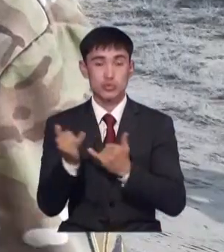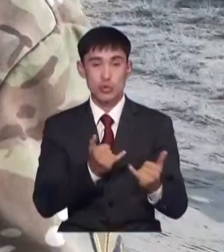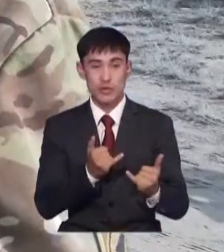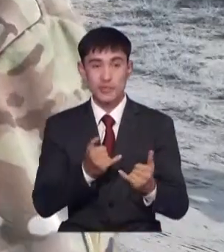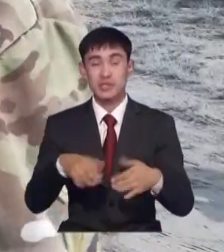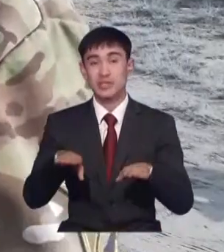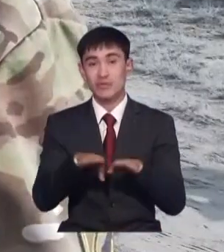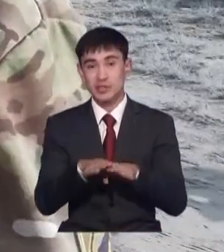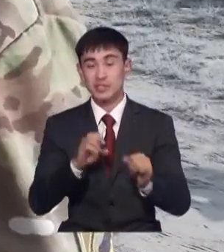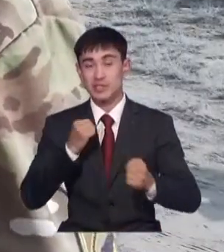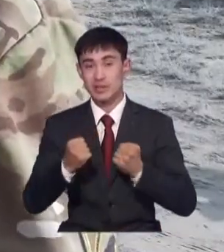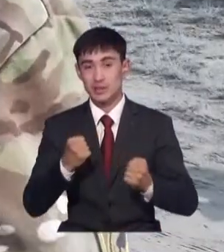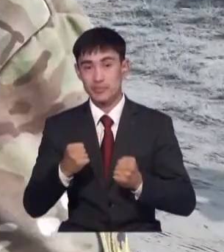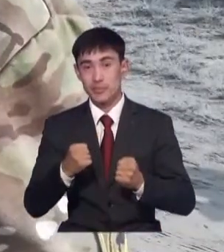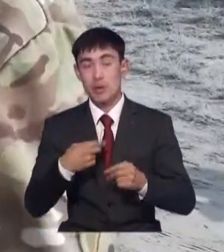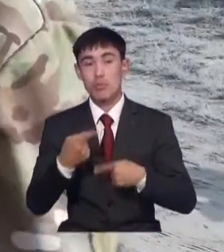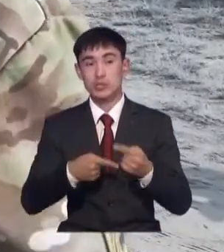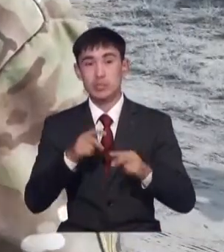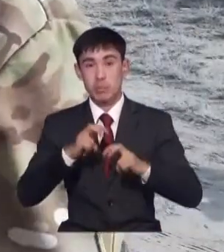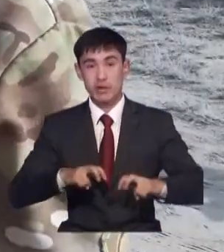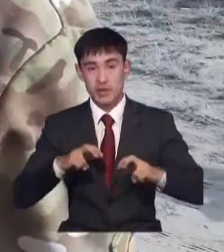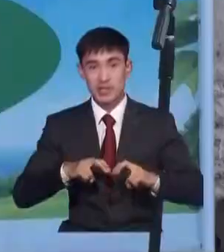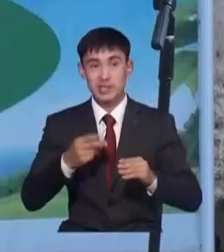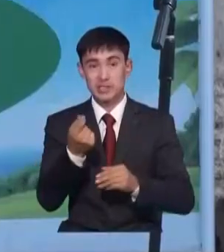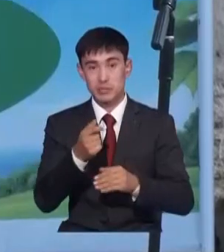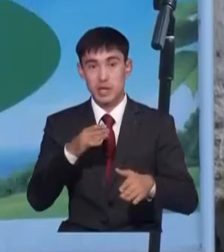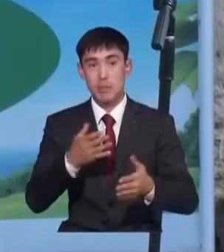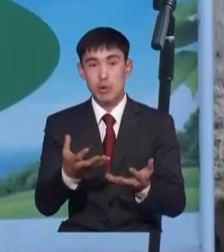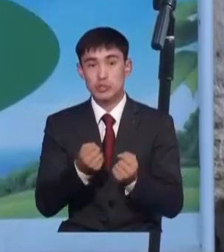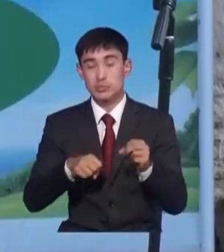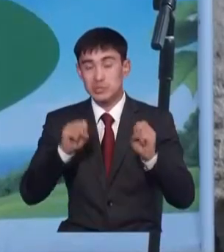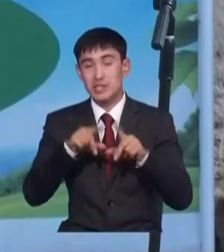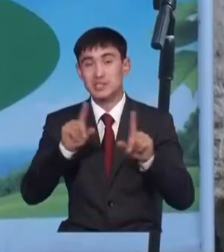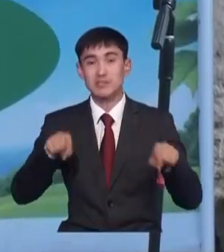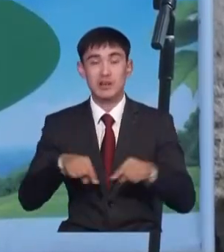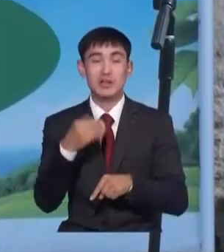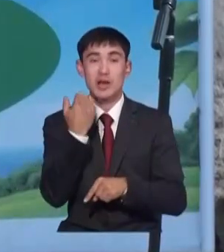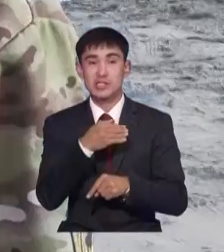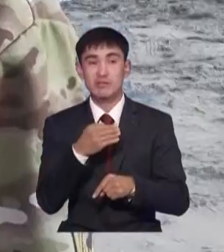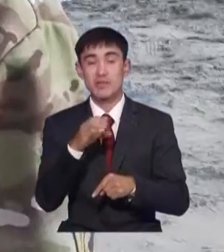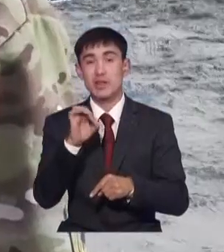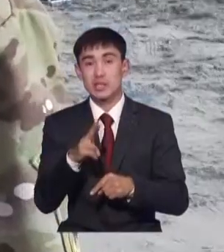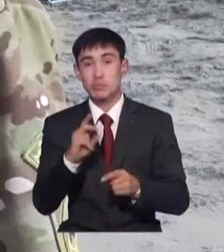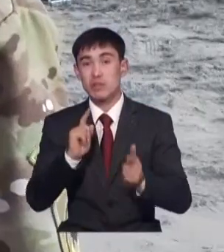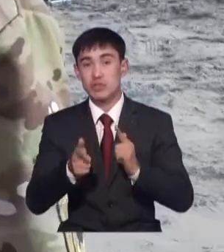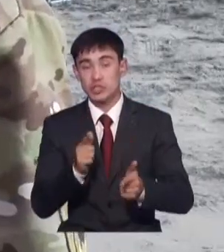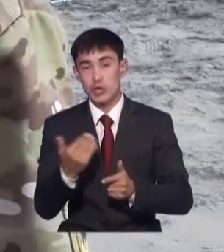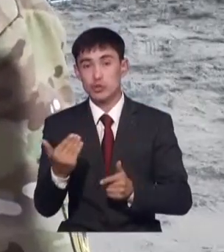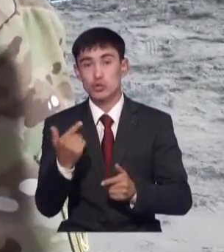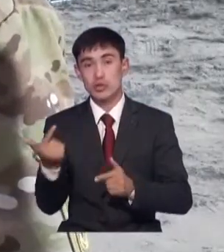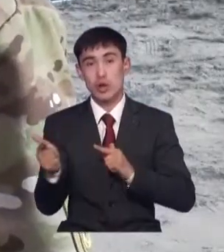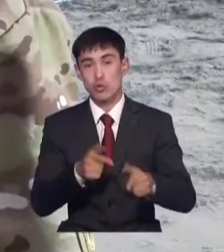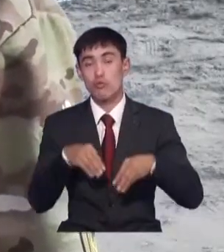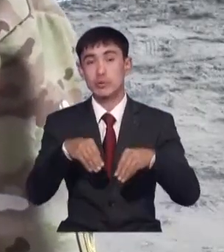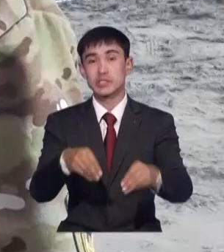и соответствие стандартам. Только после этой проверки семена получают специальный сертификат качества и класса, подтверждающий, что они